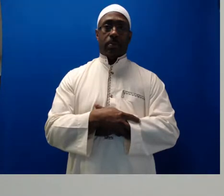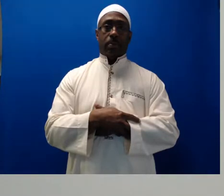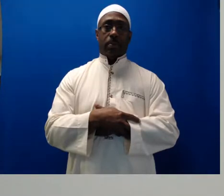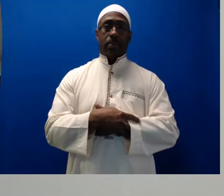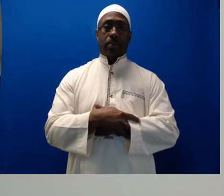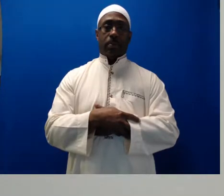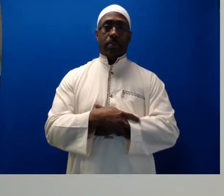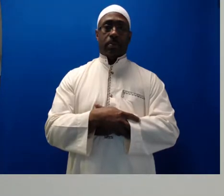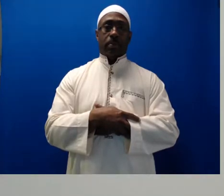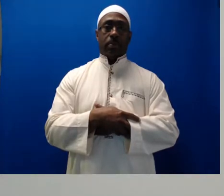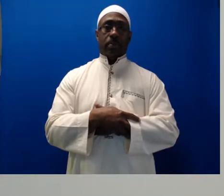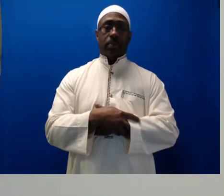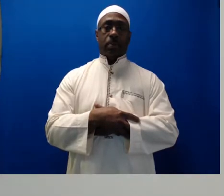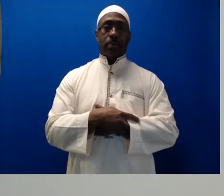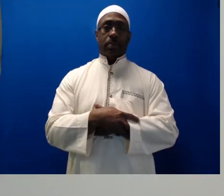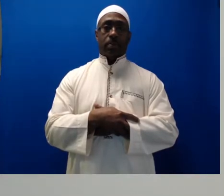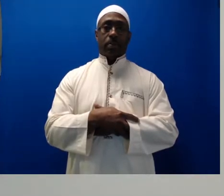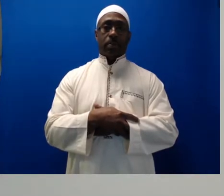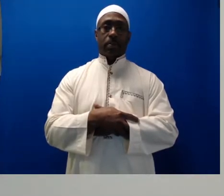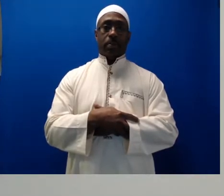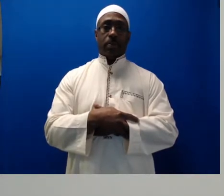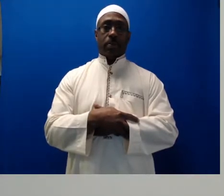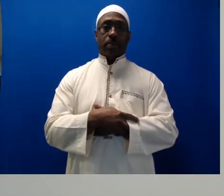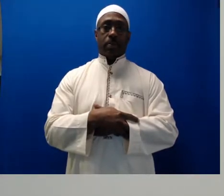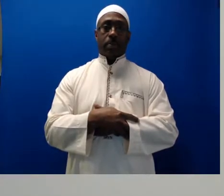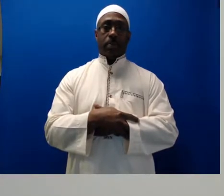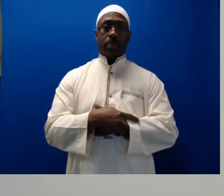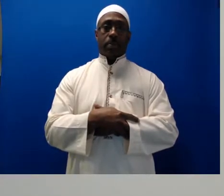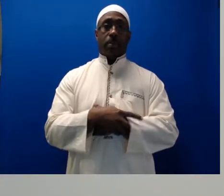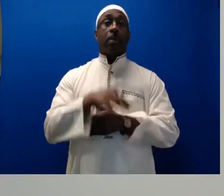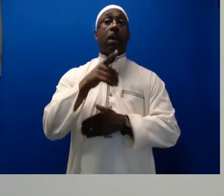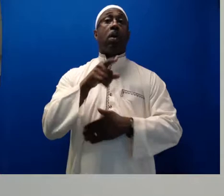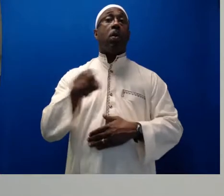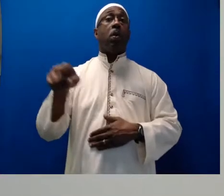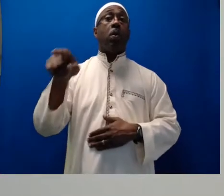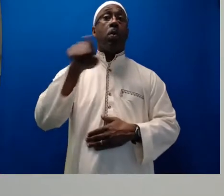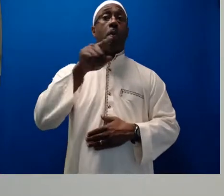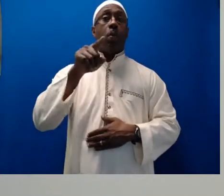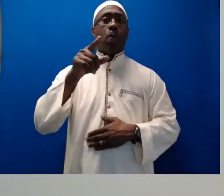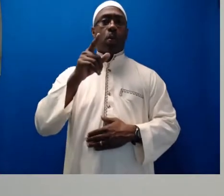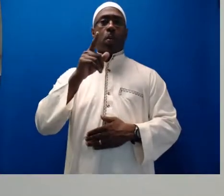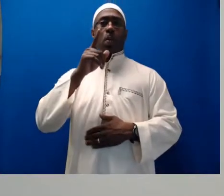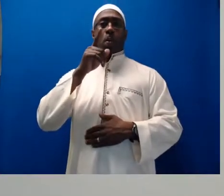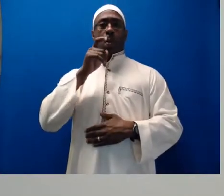كنتم تعلمون O you who have believed,